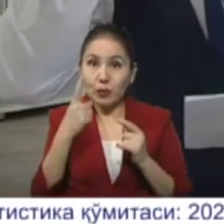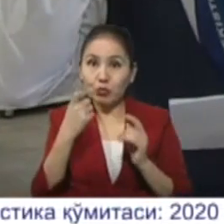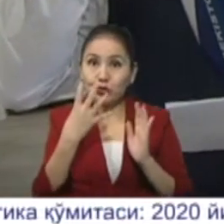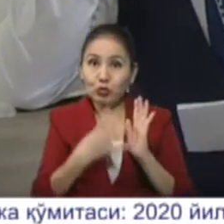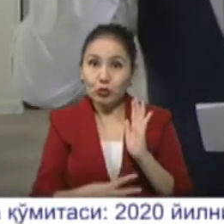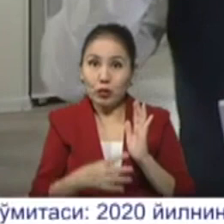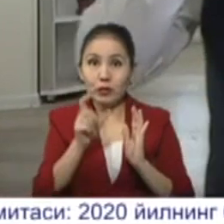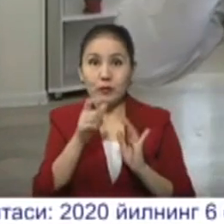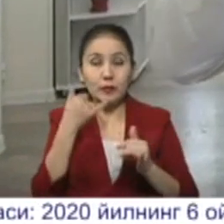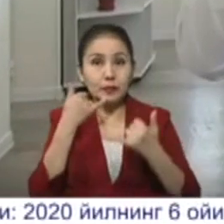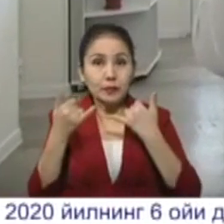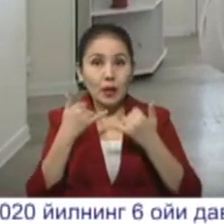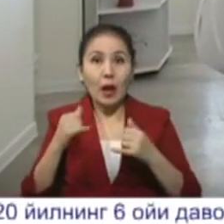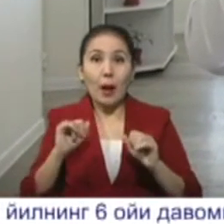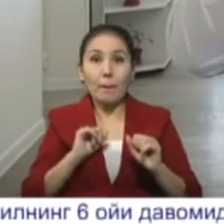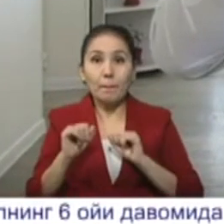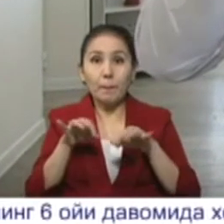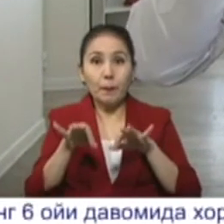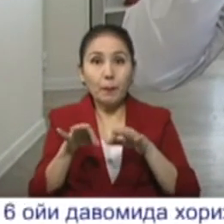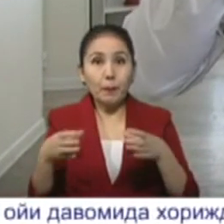190 нафарга етди. Бригадалар эса